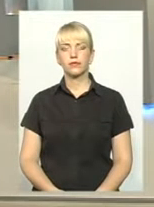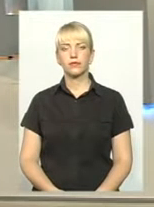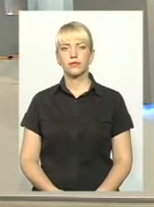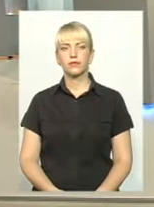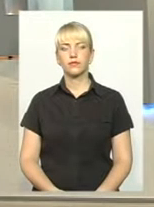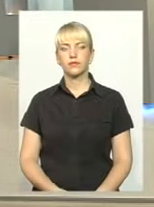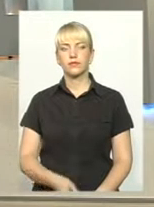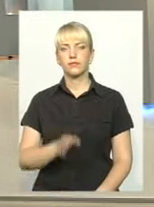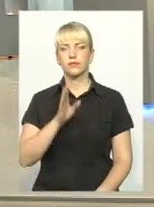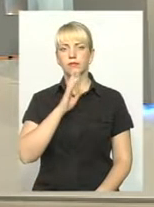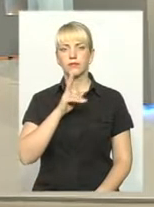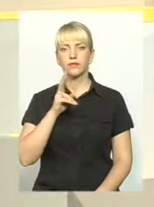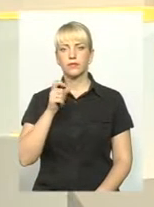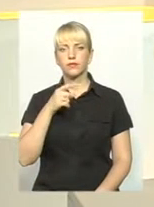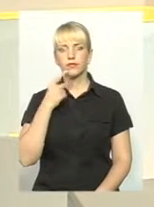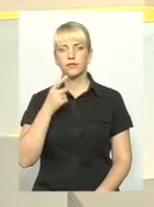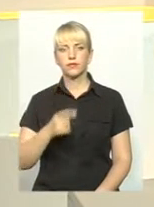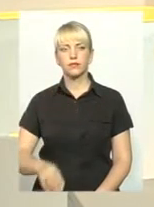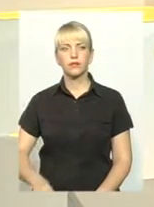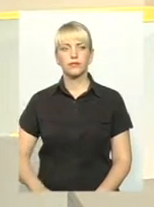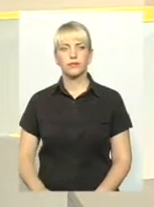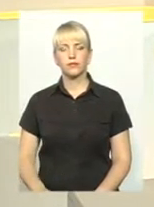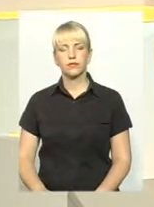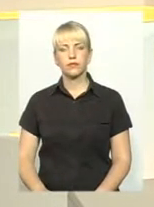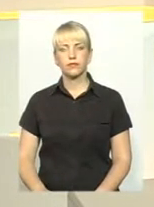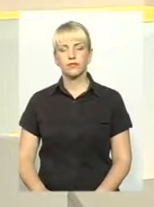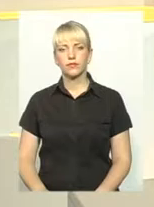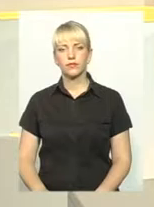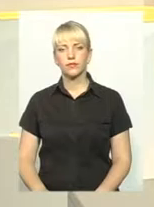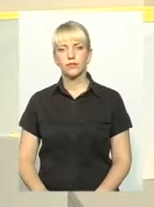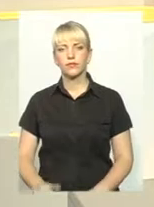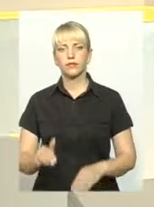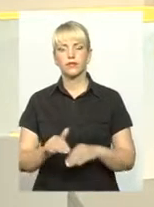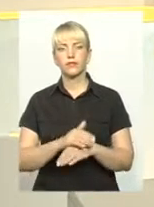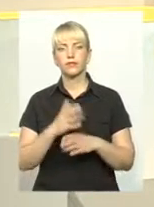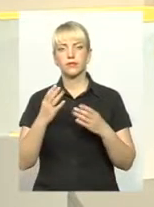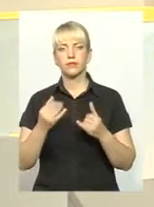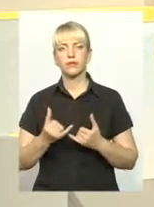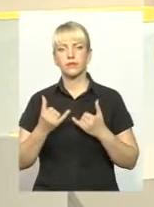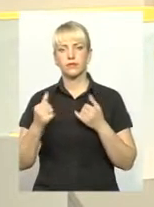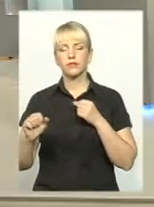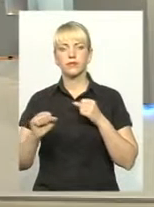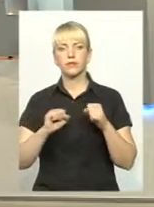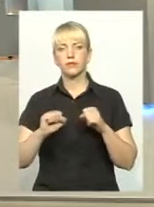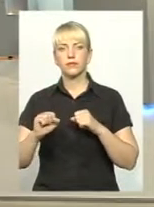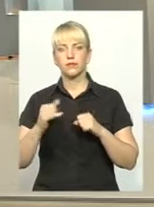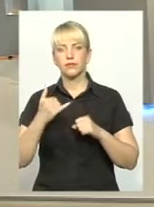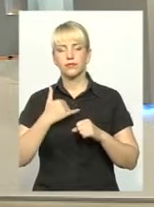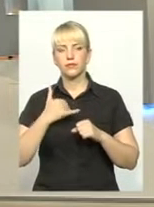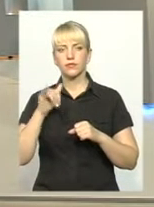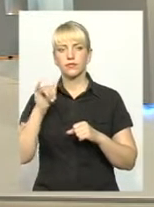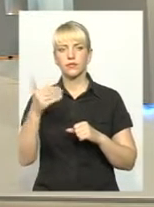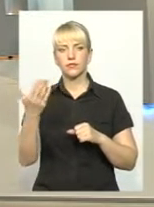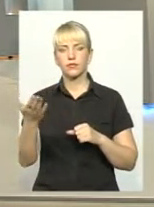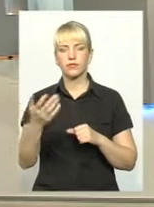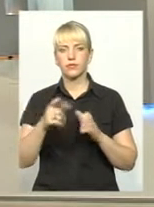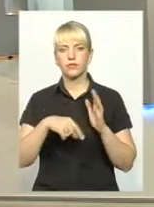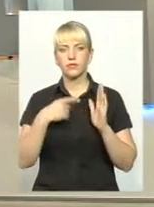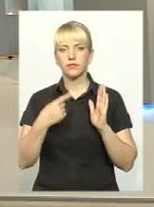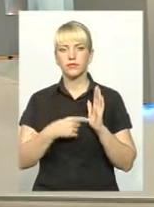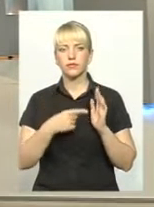Алло. Чуємо вас. Говоріть, будь ласка. Добрый день, уважаемые руководители. У меня к вам вопрос.